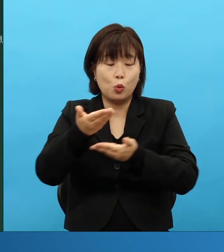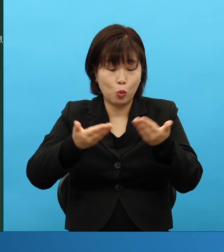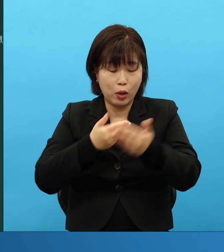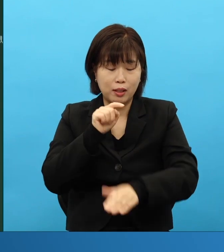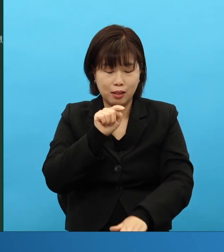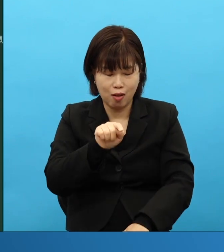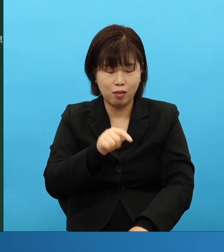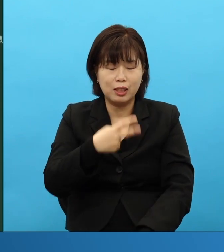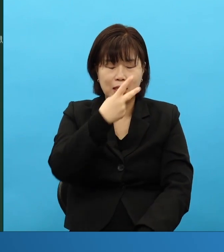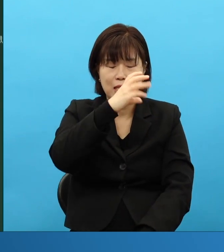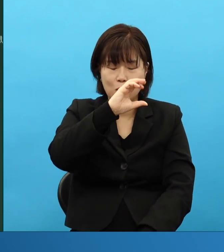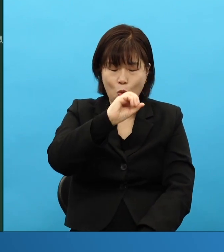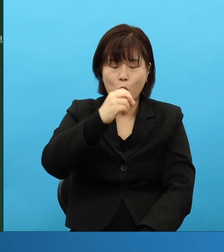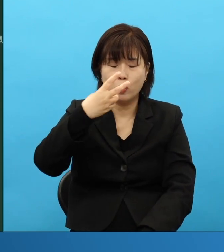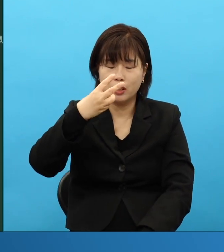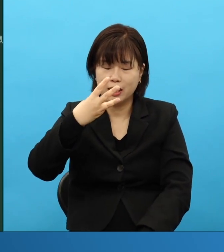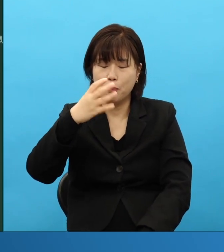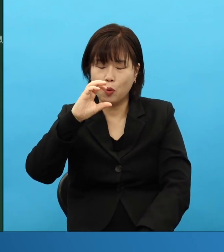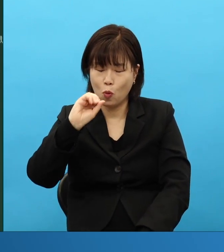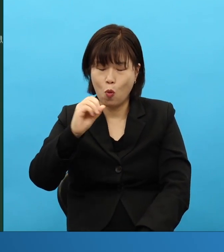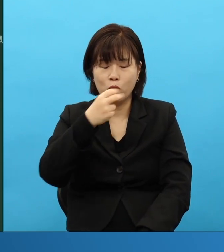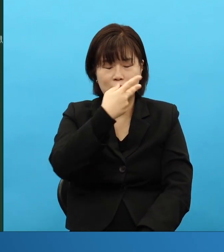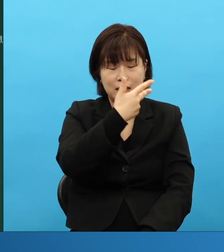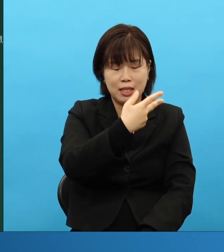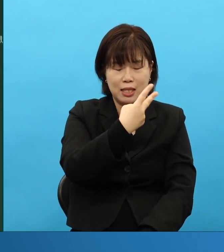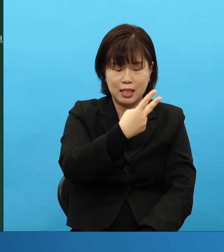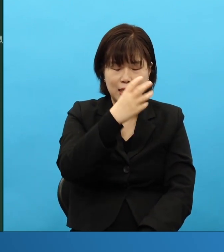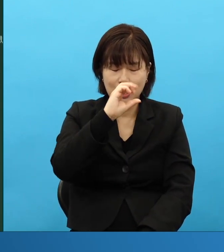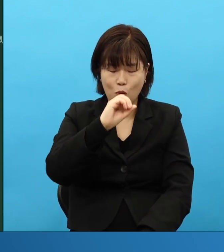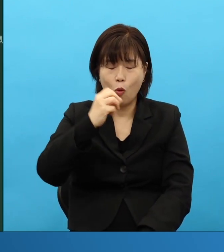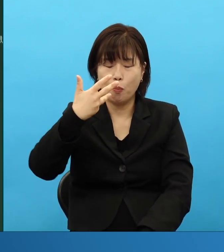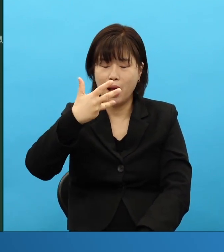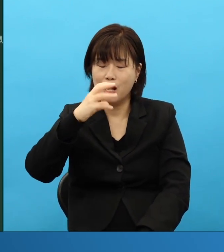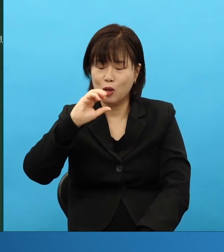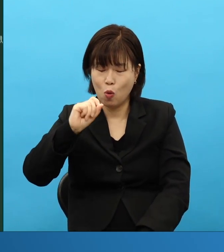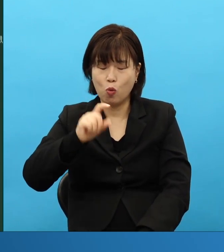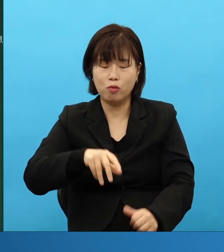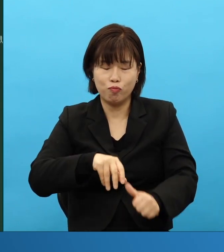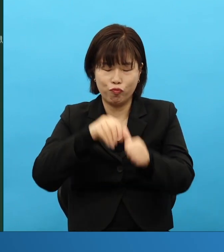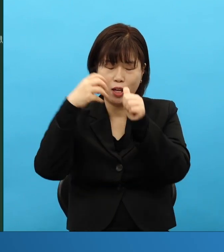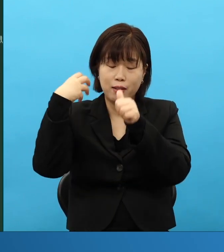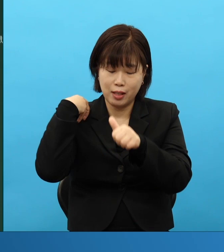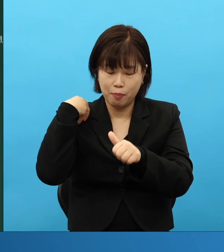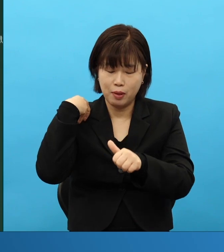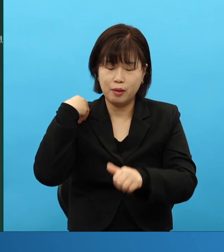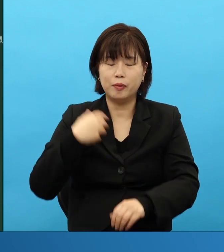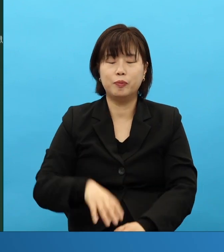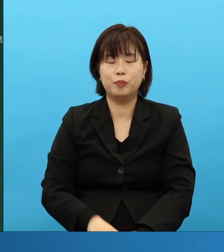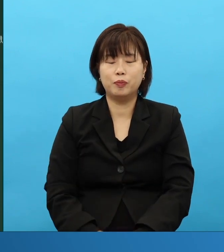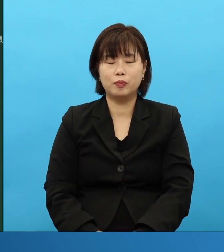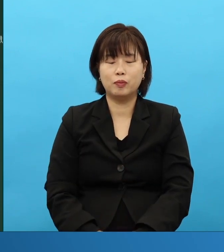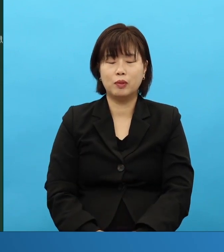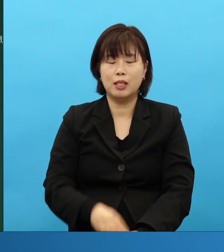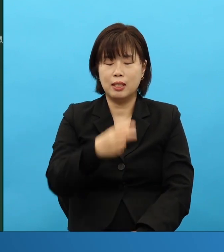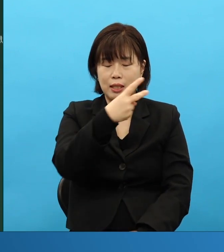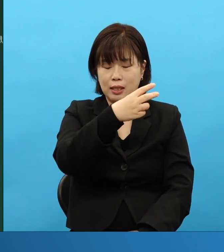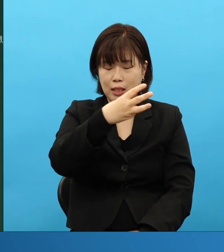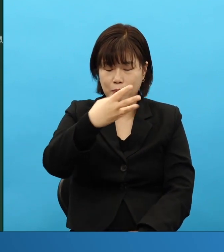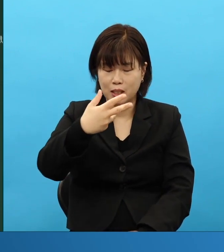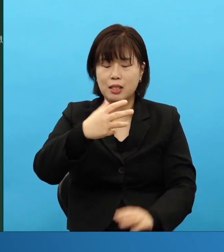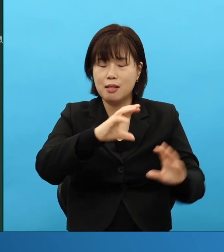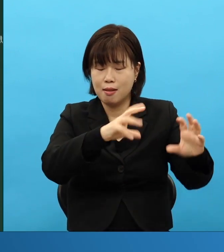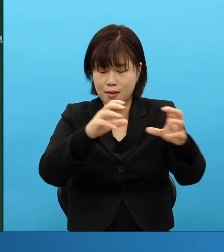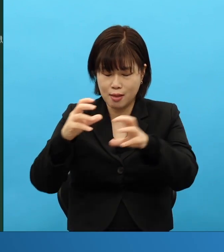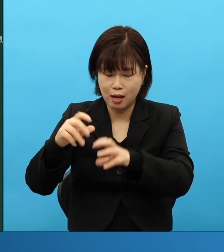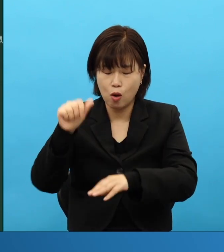2030, 2080 시대를 살릴 upon all of our members who will save the ages of 2030 to 2080, 237 5천 종족